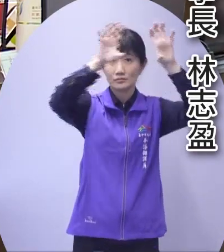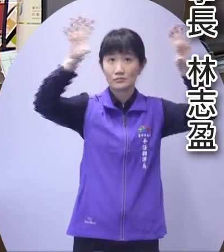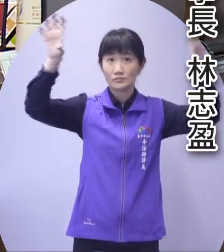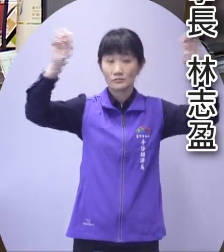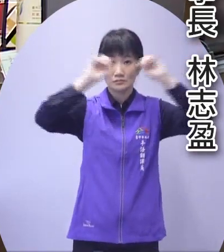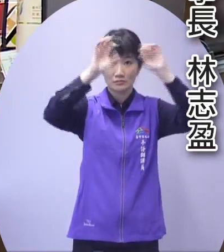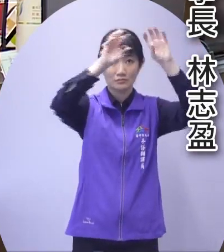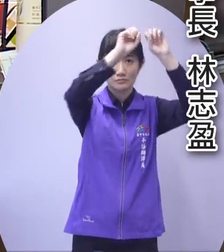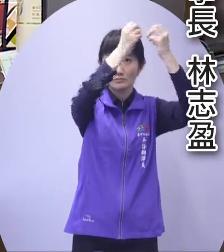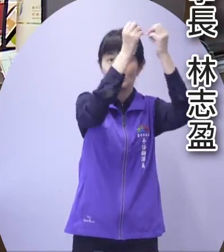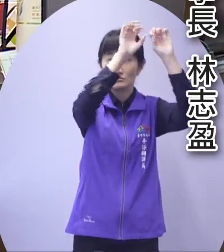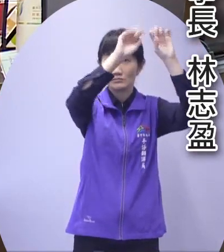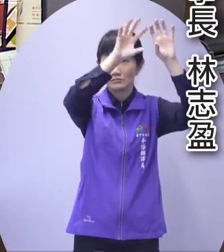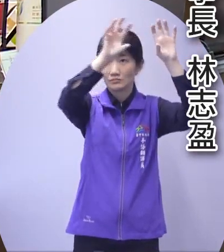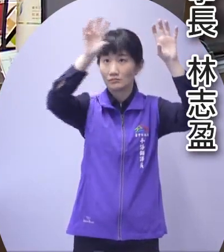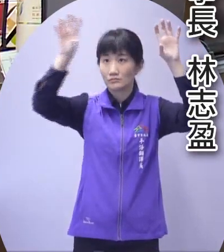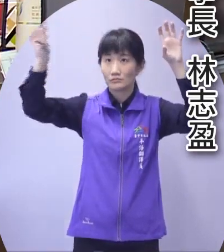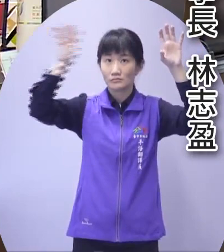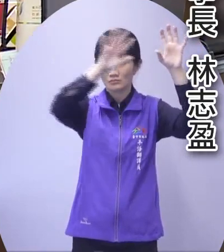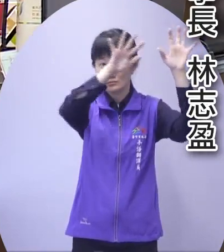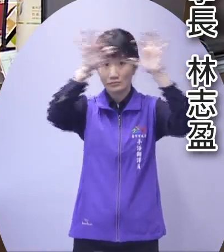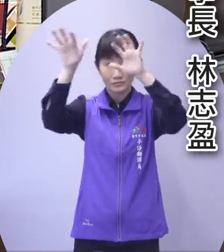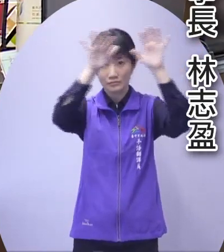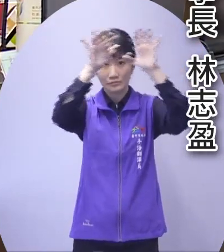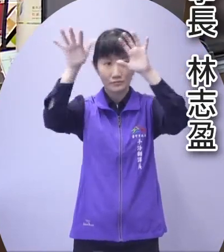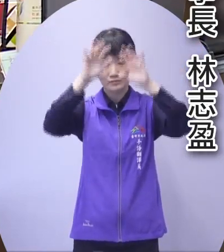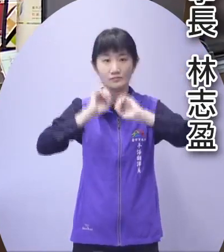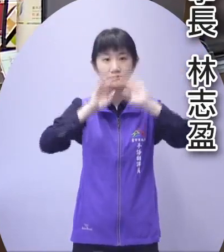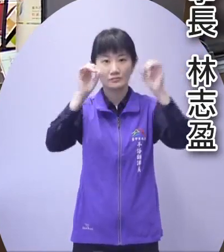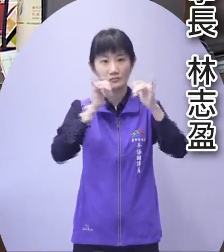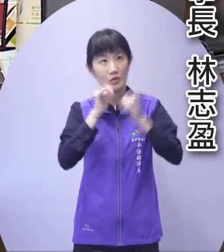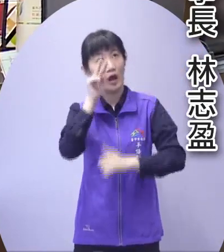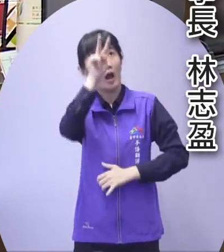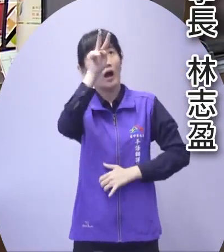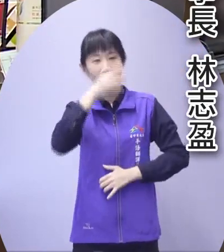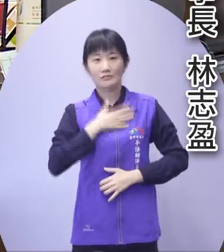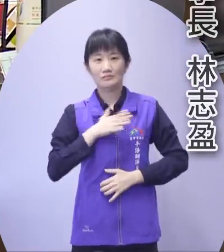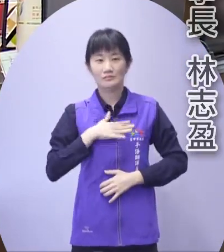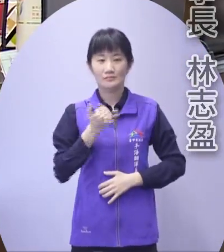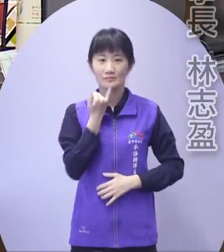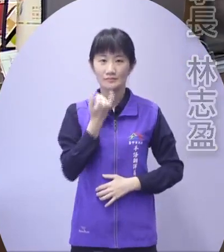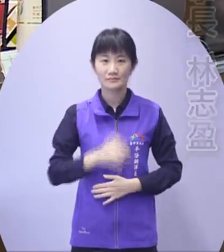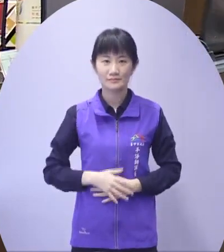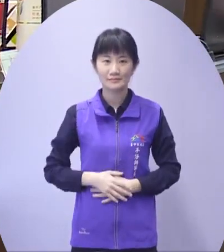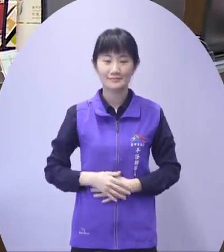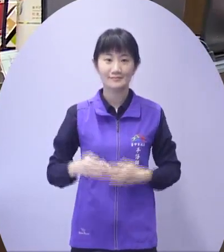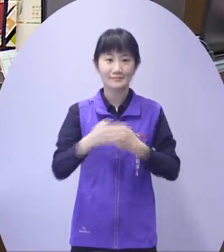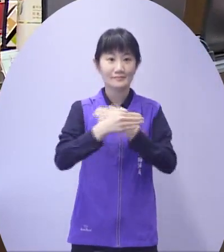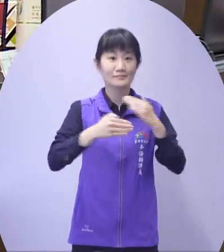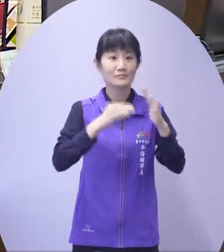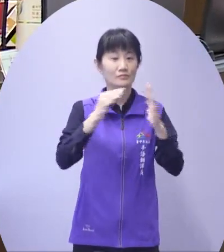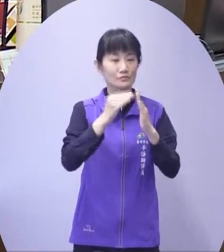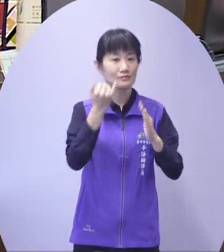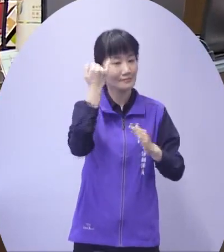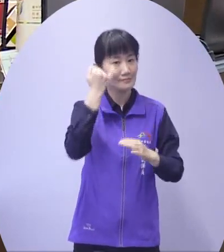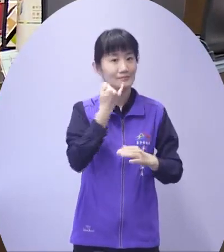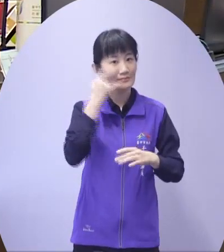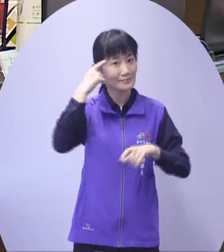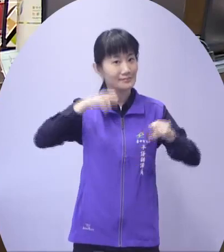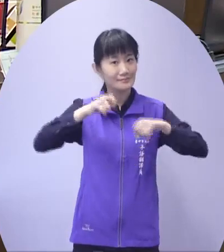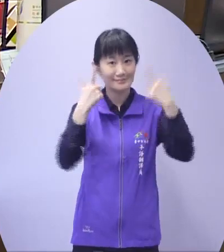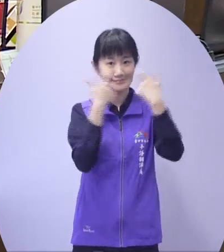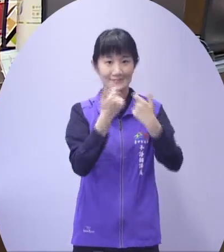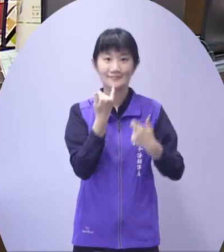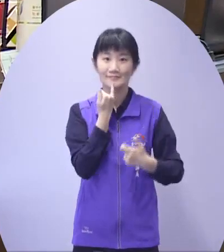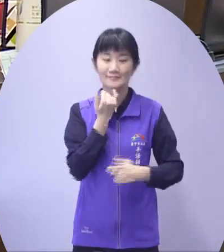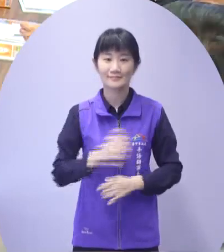展期跟活动适时的跟民众来宣导。那这一部分也提供交通局跟农业局跟观旅局做